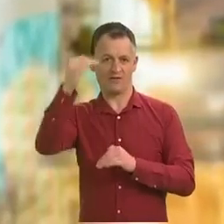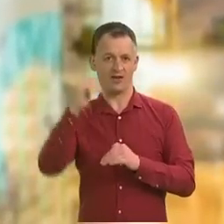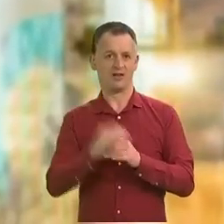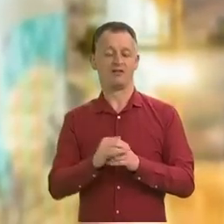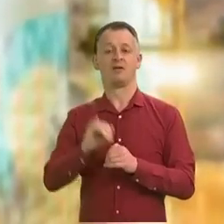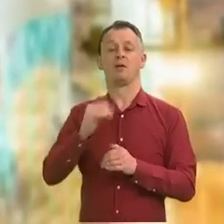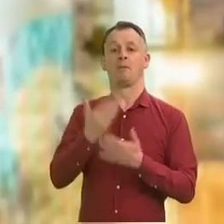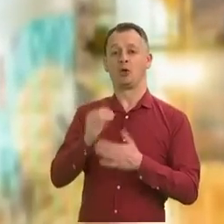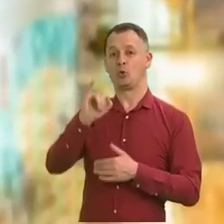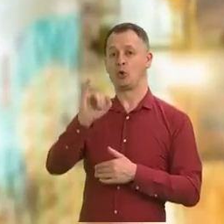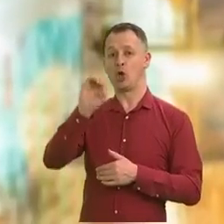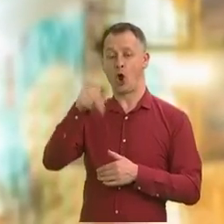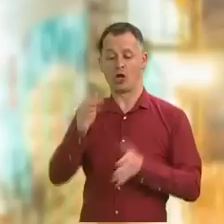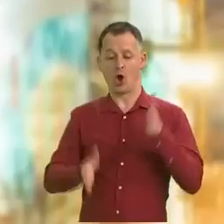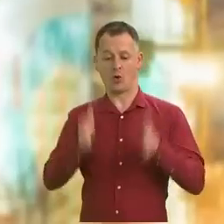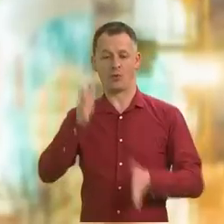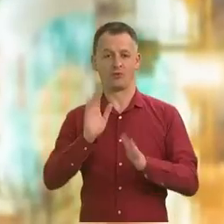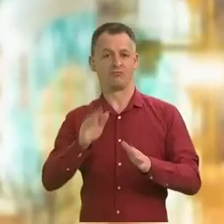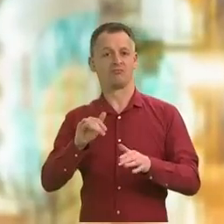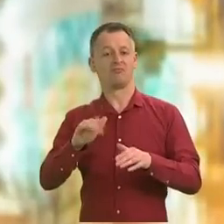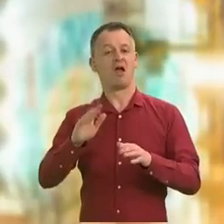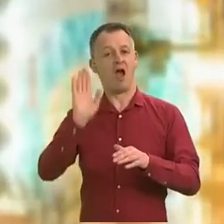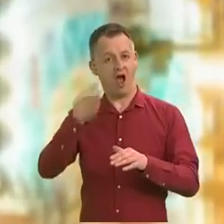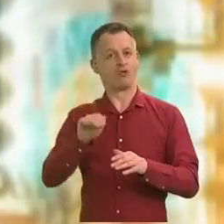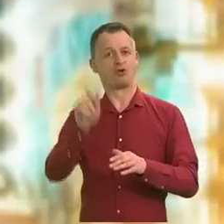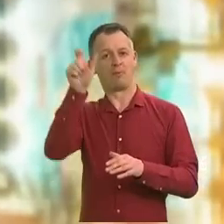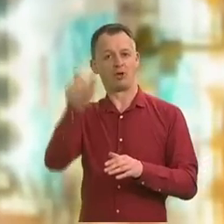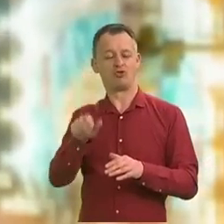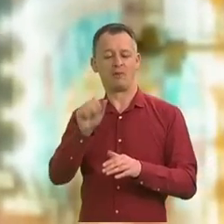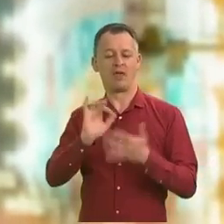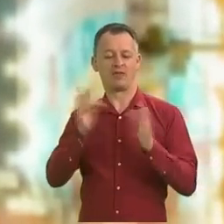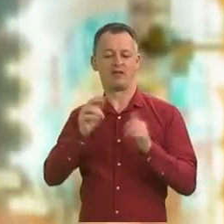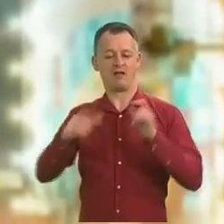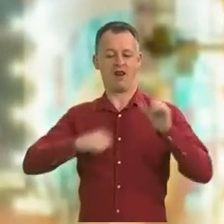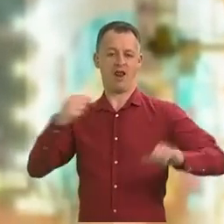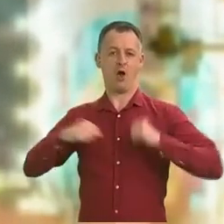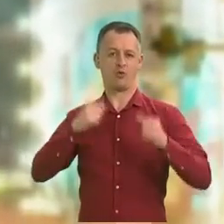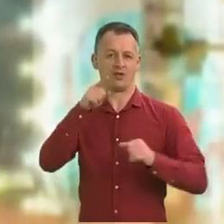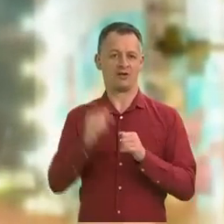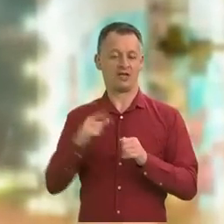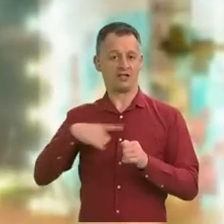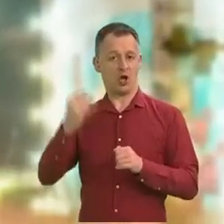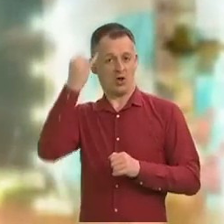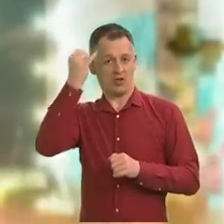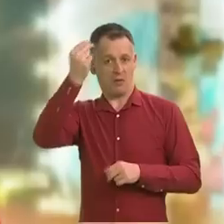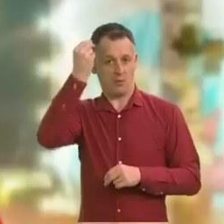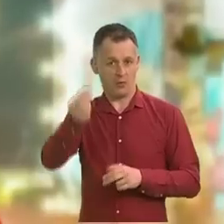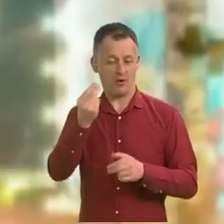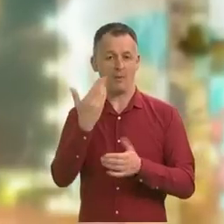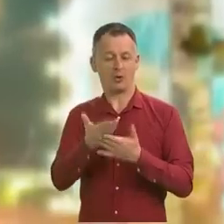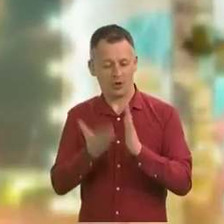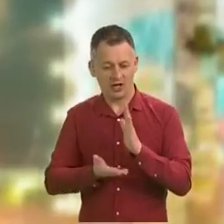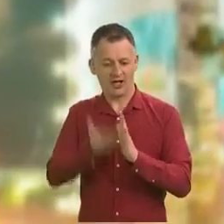și o armată de boți care îi aduc laude la postările din online. Este o practică obișnuită, spun specialiștii. Totul este făcut pentru